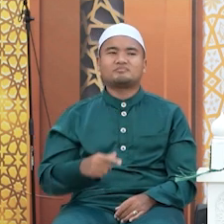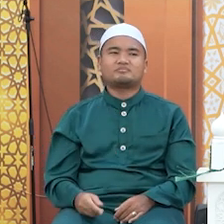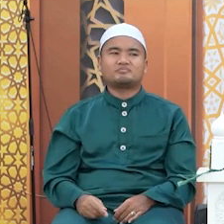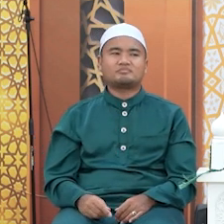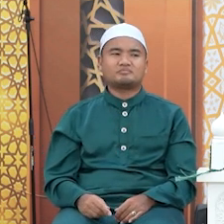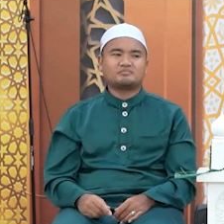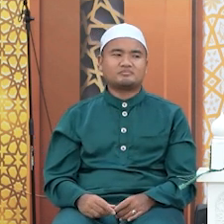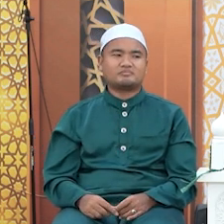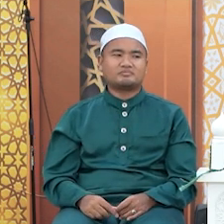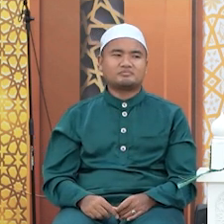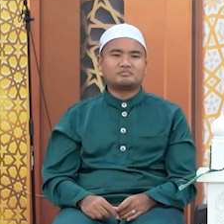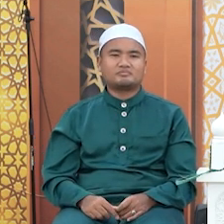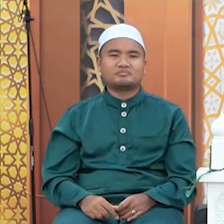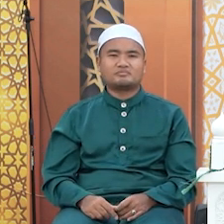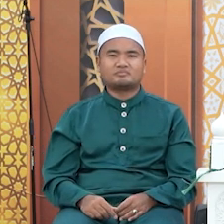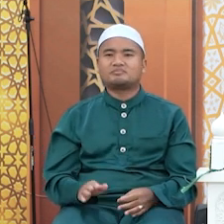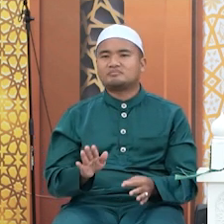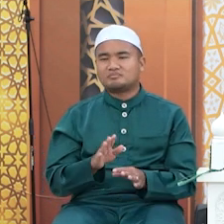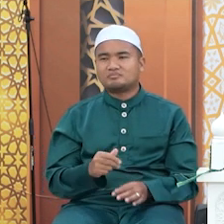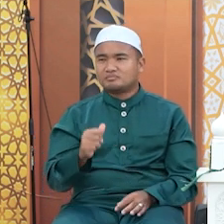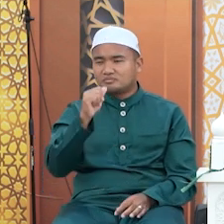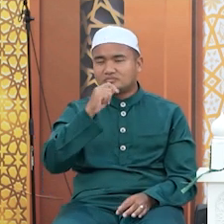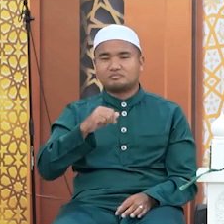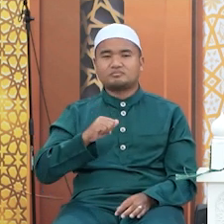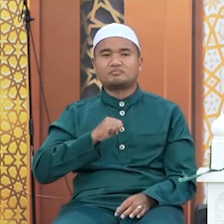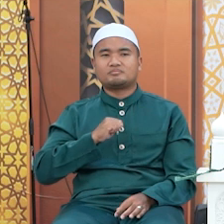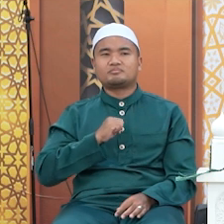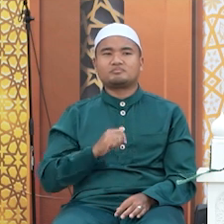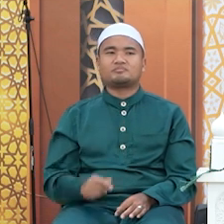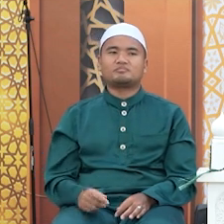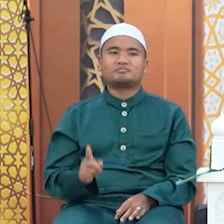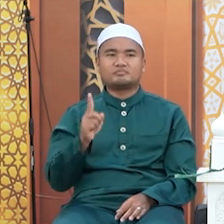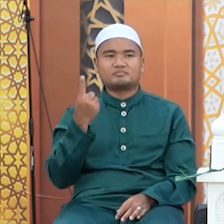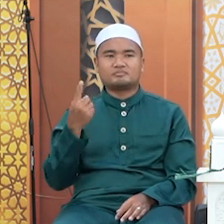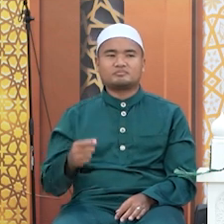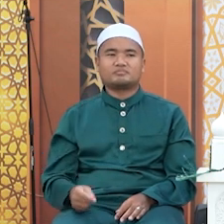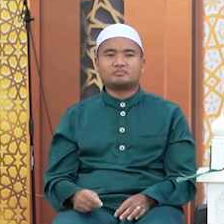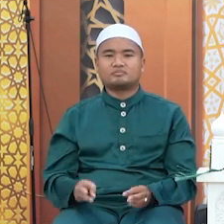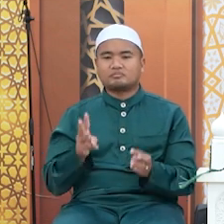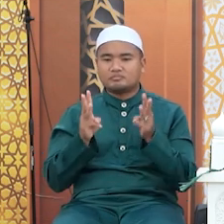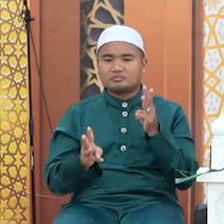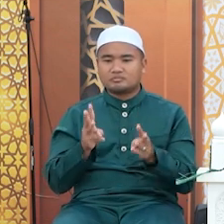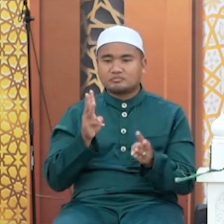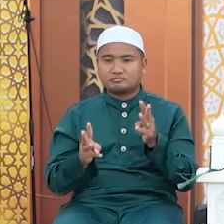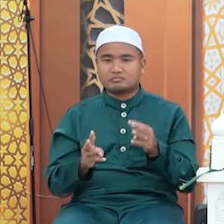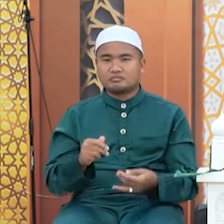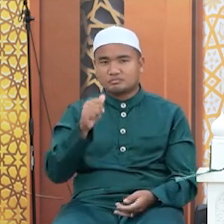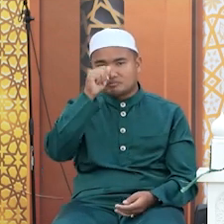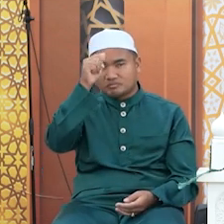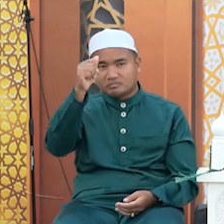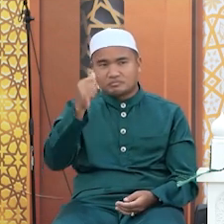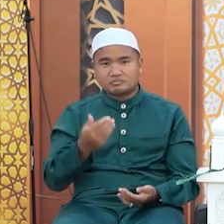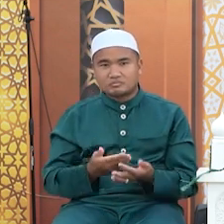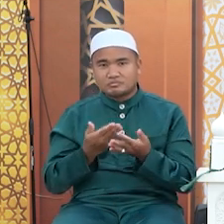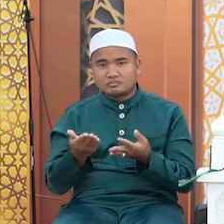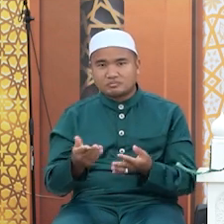Sejak pada dia seorang eh? Tak kosi dah. Nak cerita apa? Walaupun Allah bagi sikit, tapi Allah bagi